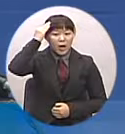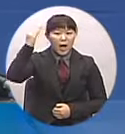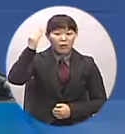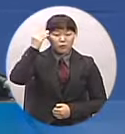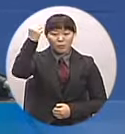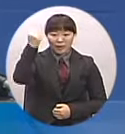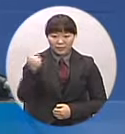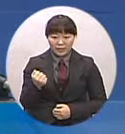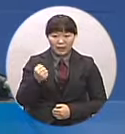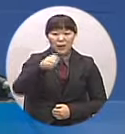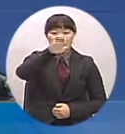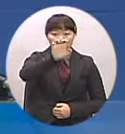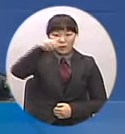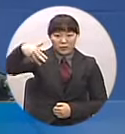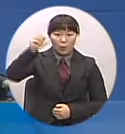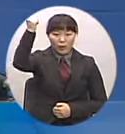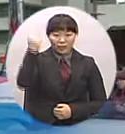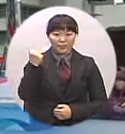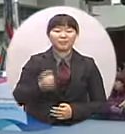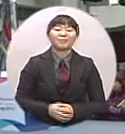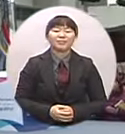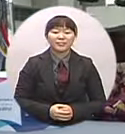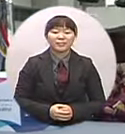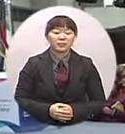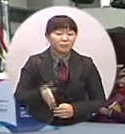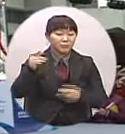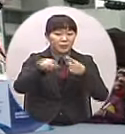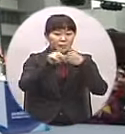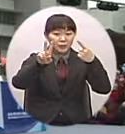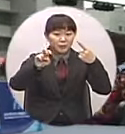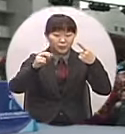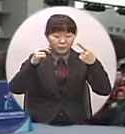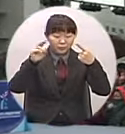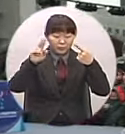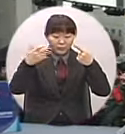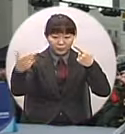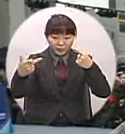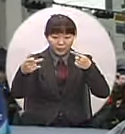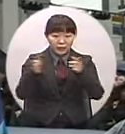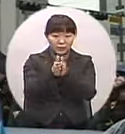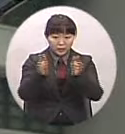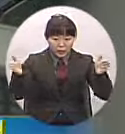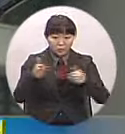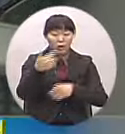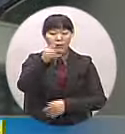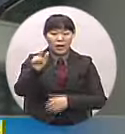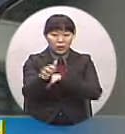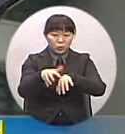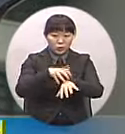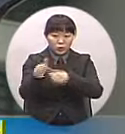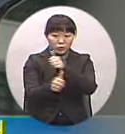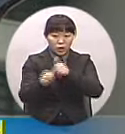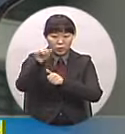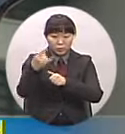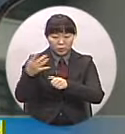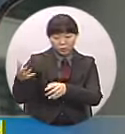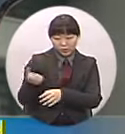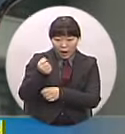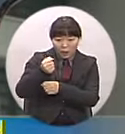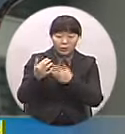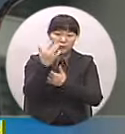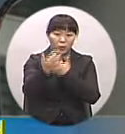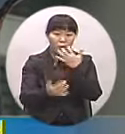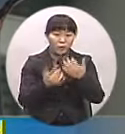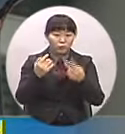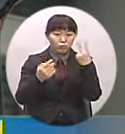한국 파이팅! 평창 파이팅! 지난 17일 아테네에서 체화돼 이날 나경원 조직위원장의 손으로 옮겨진 성화는